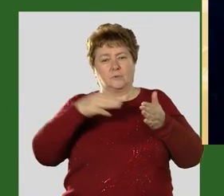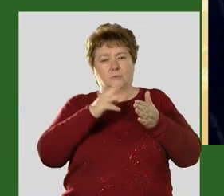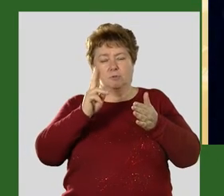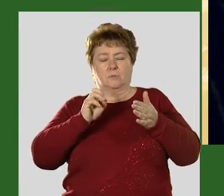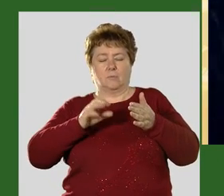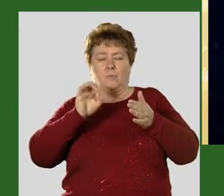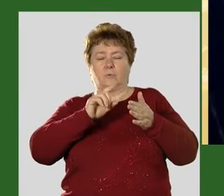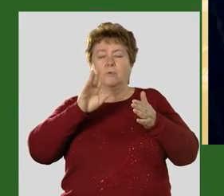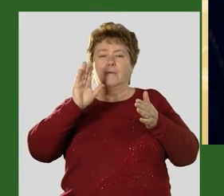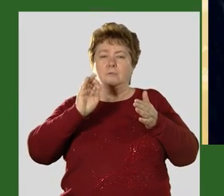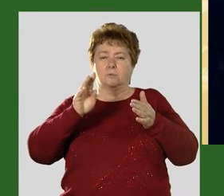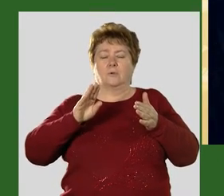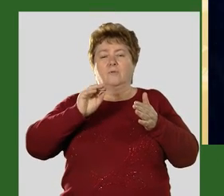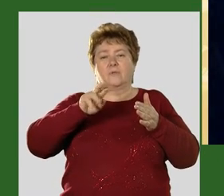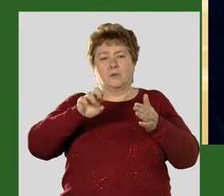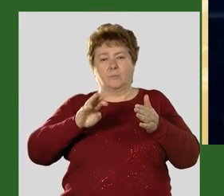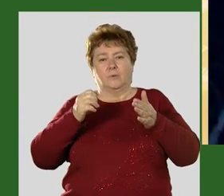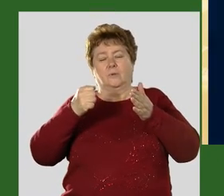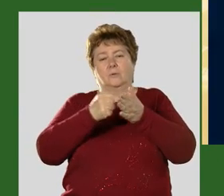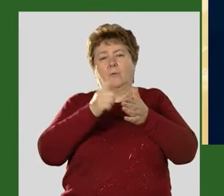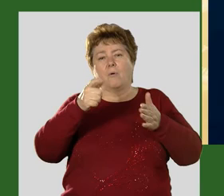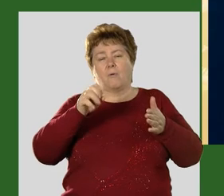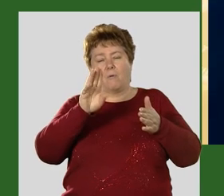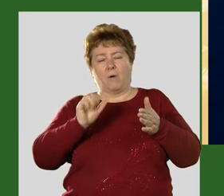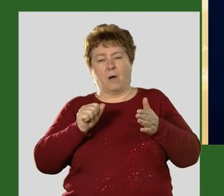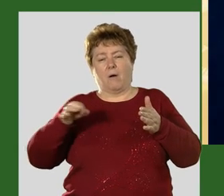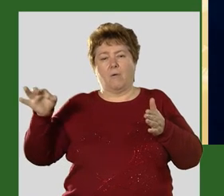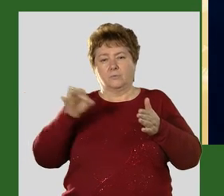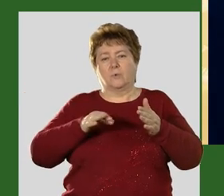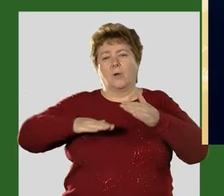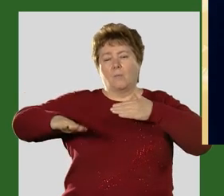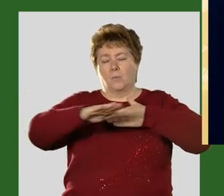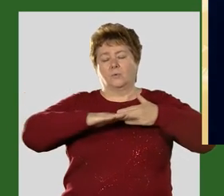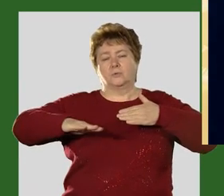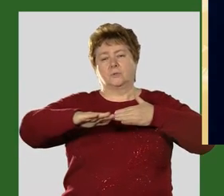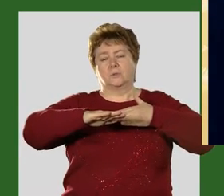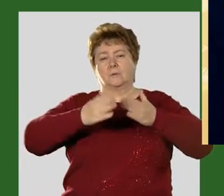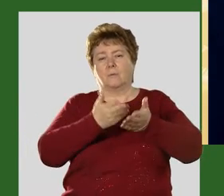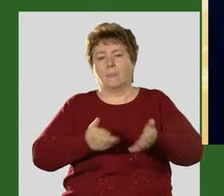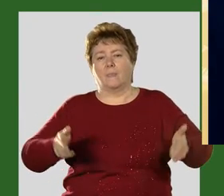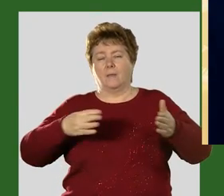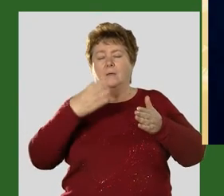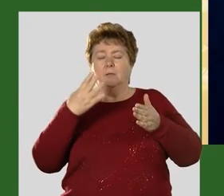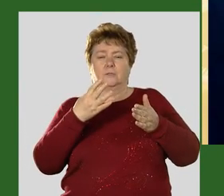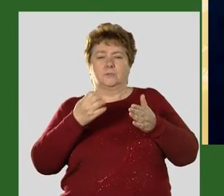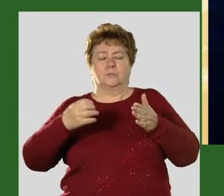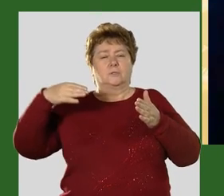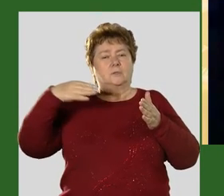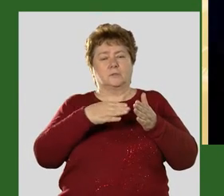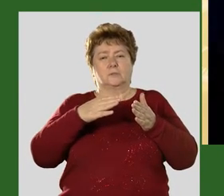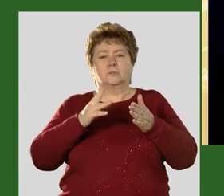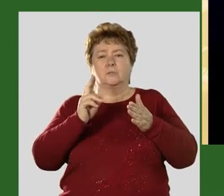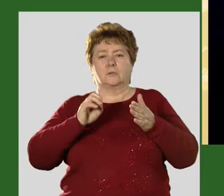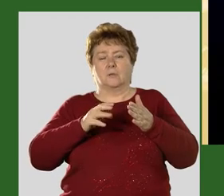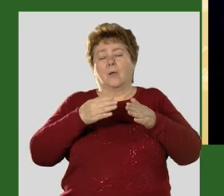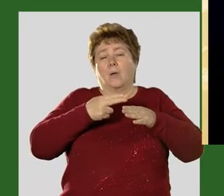километров к востоку от Филиппин и к западу от острова Гуам. Площадь дна – 400 тысяч квадратных километров. А